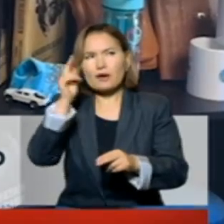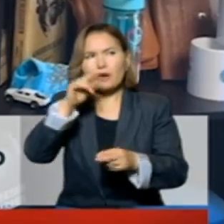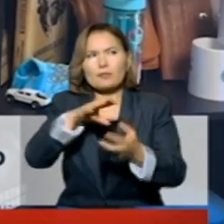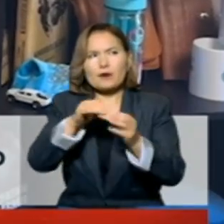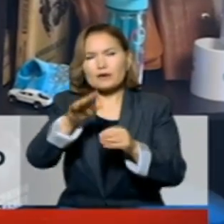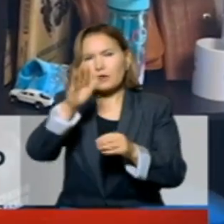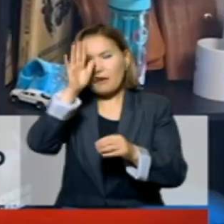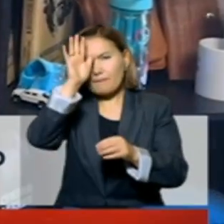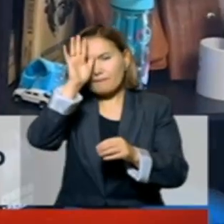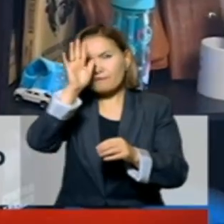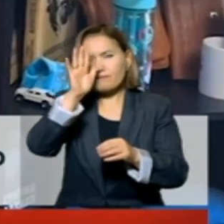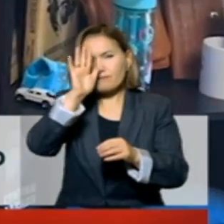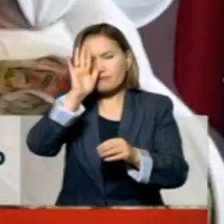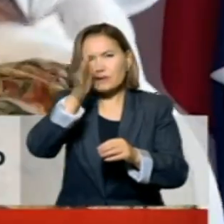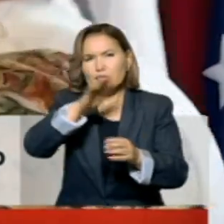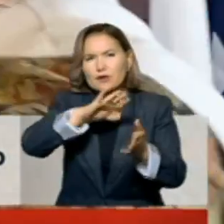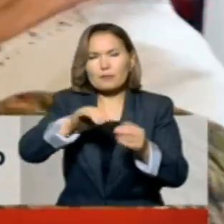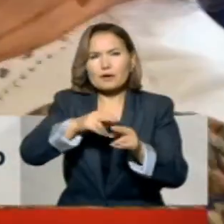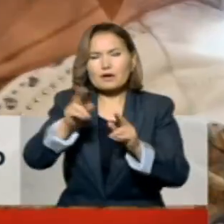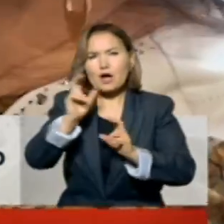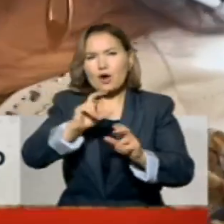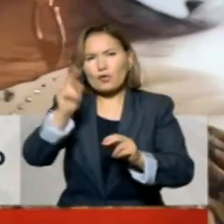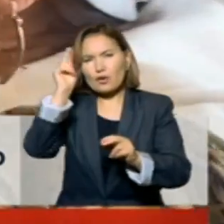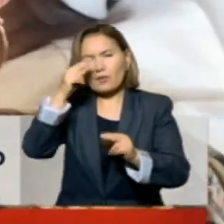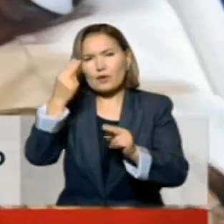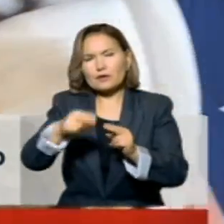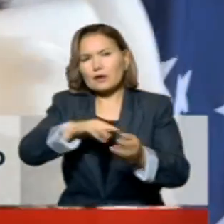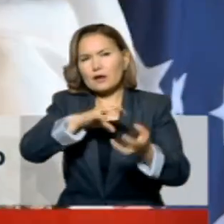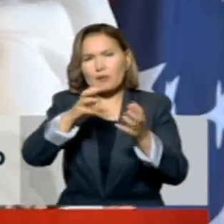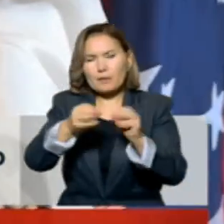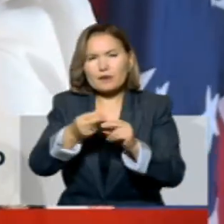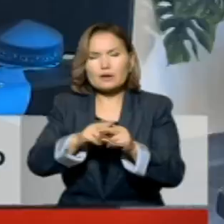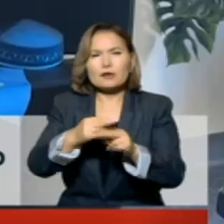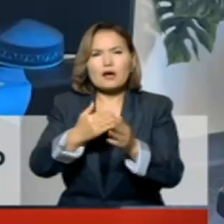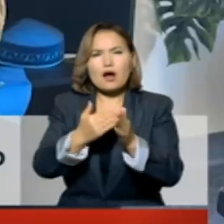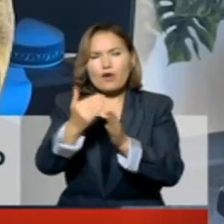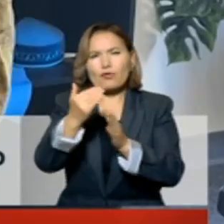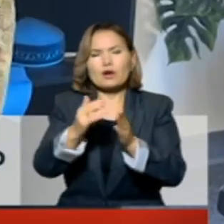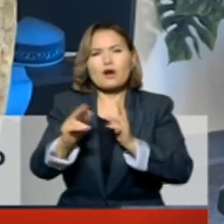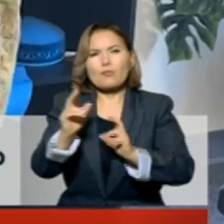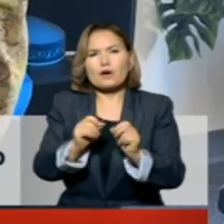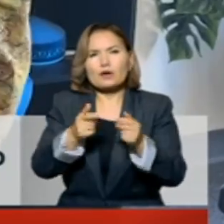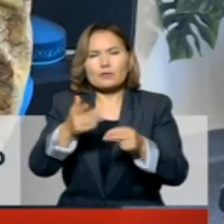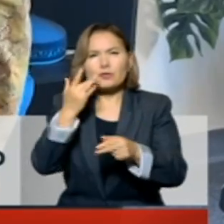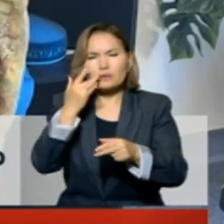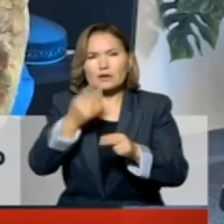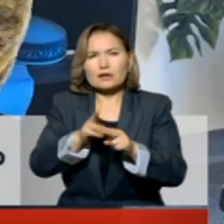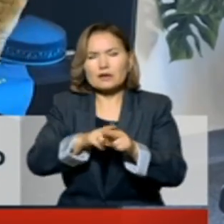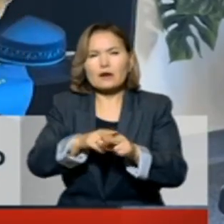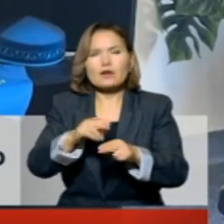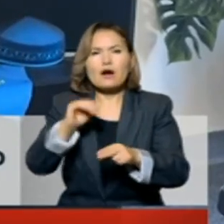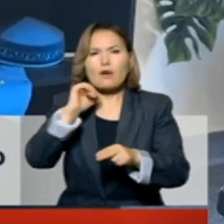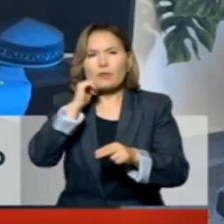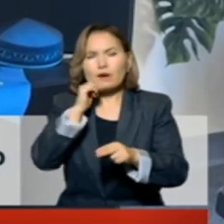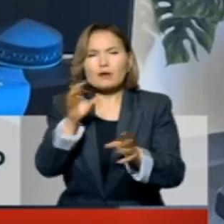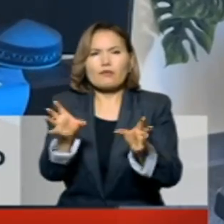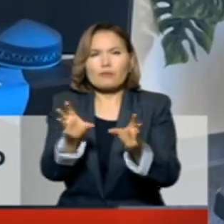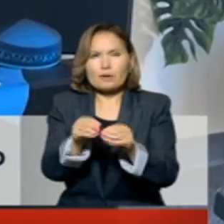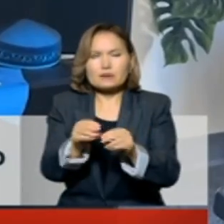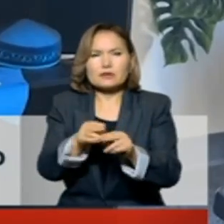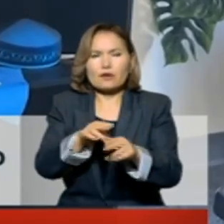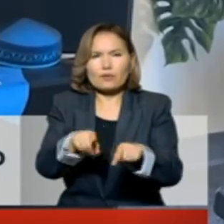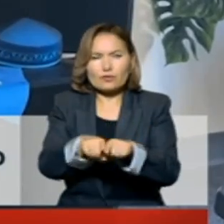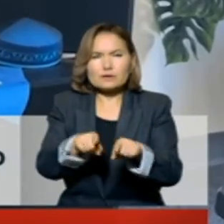жүргенде 5 жылдан асқан. Бакалаврды бітіріп, магистратураға түскен немересін оқуынан үзбейін деп, жаңа түскен келінін